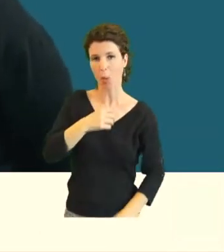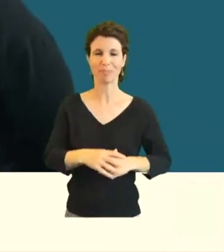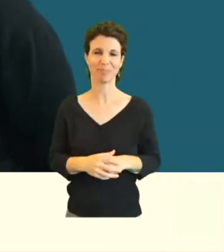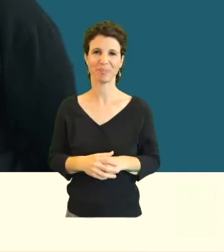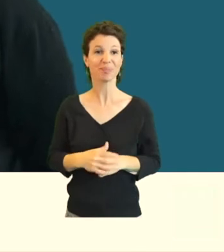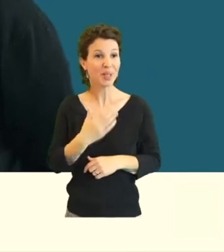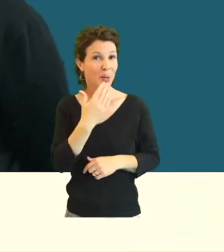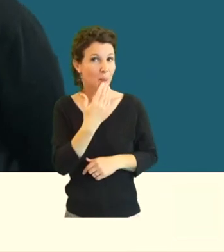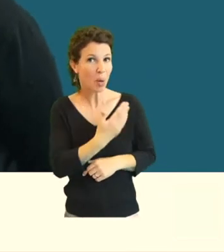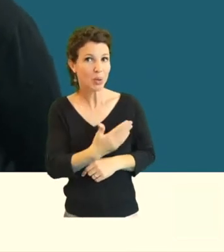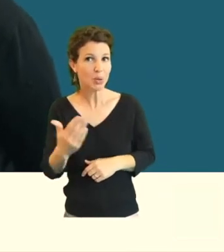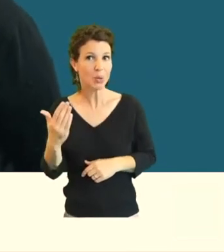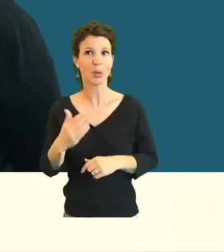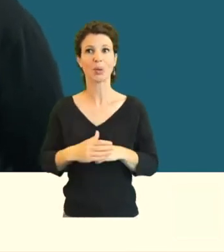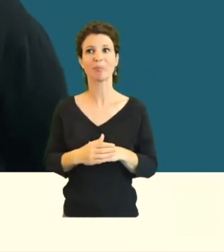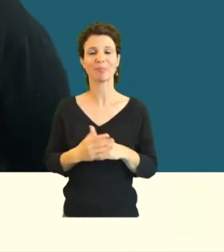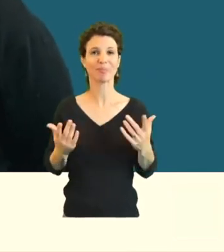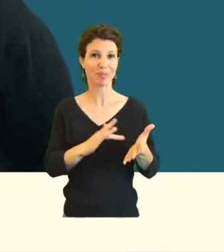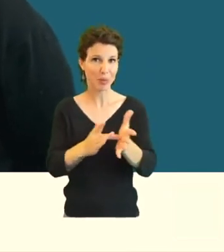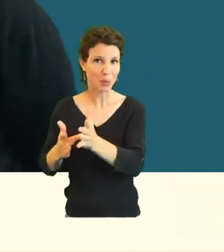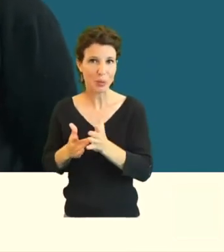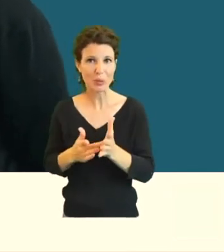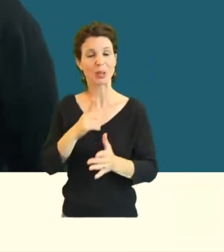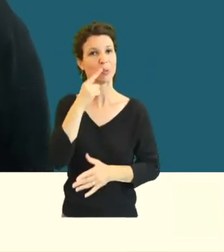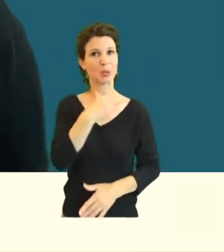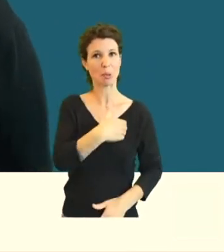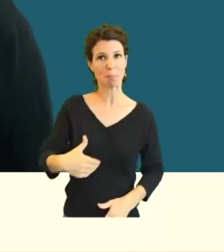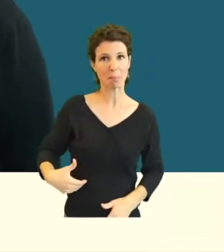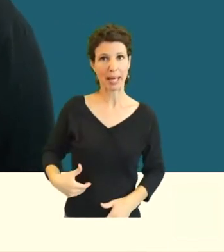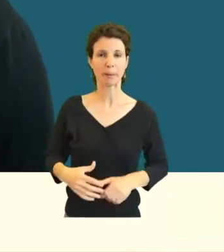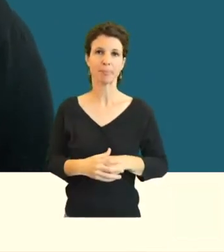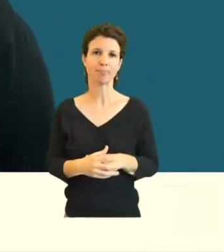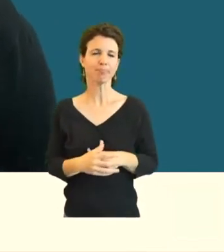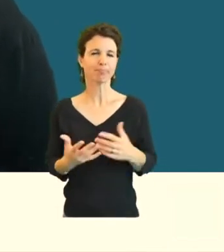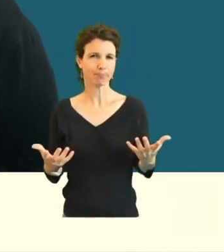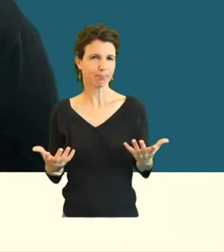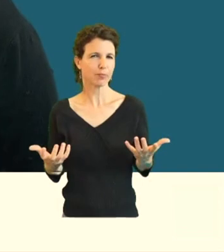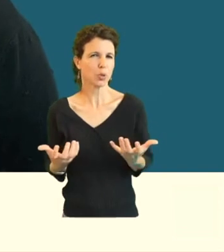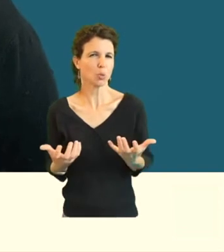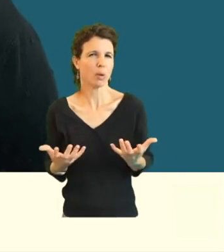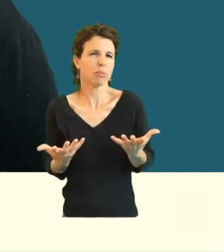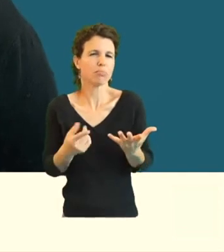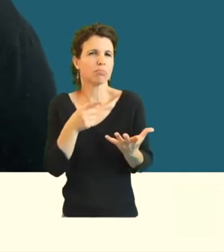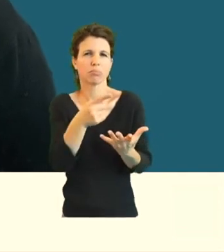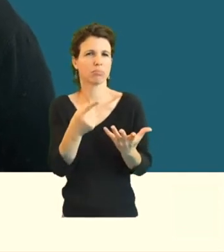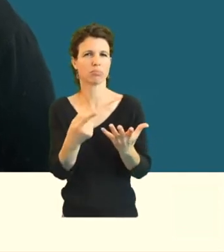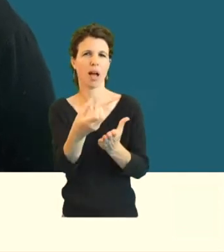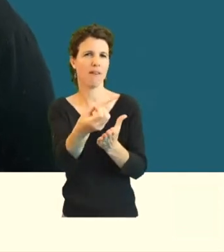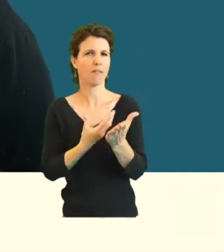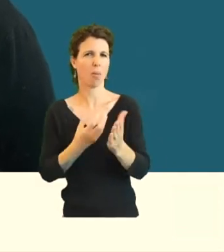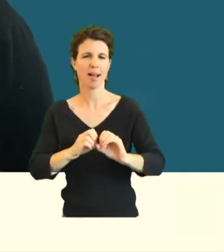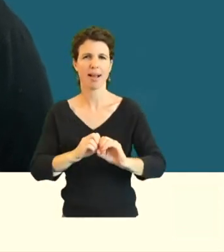Bonjour tout le monde. Bonjour toutes et tous. Monsieur le maire, je souhaiterais que vous nous disiez, mais vraiment de manière précise et